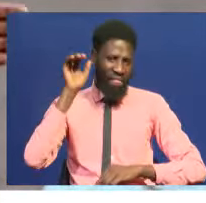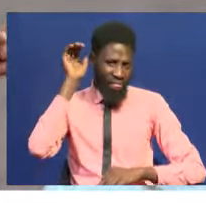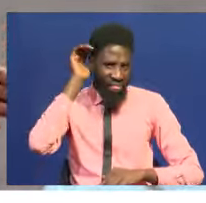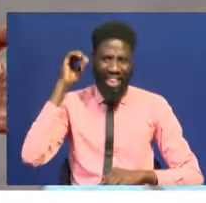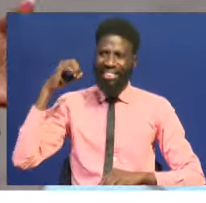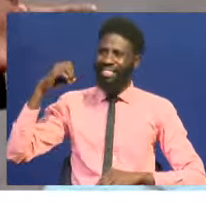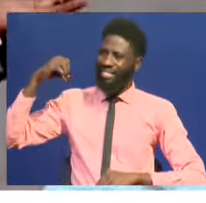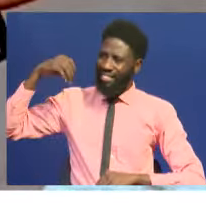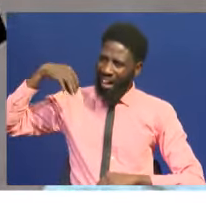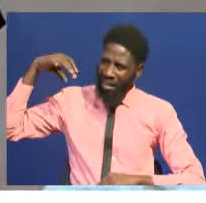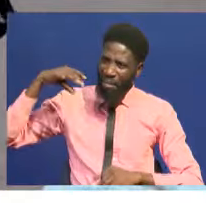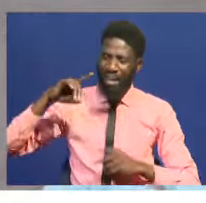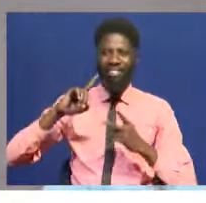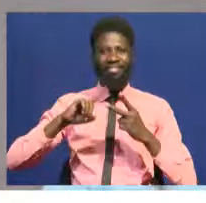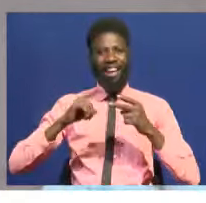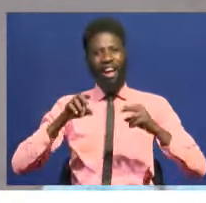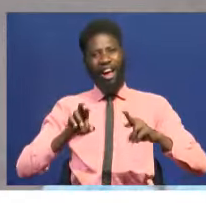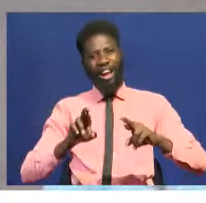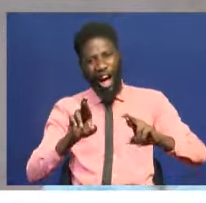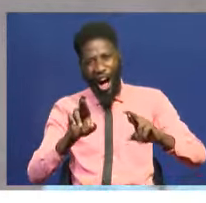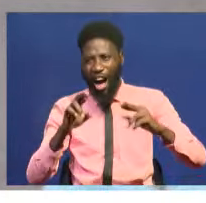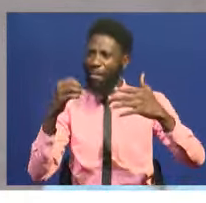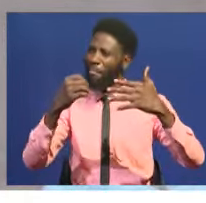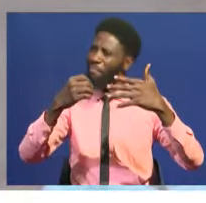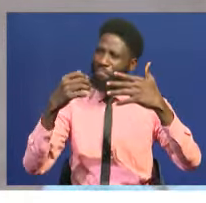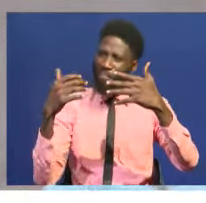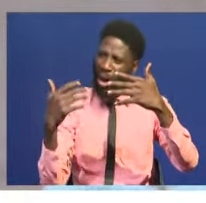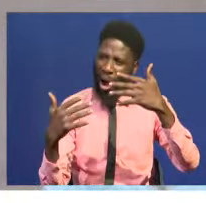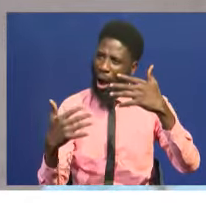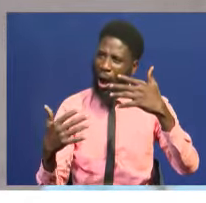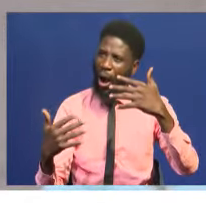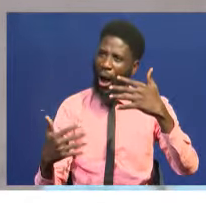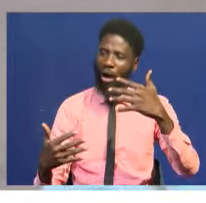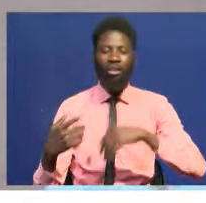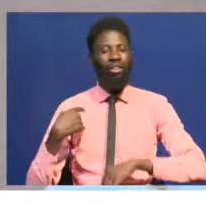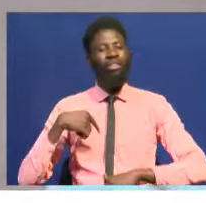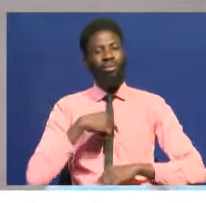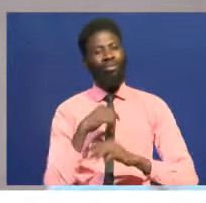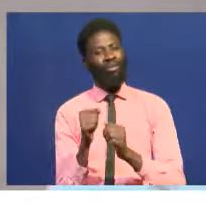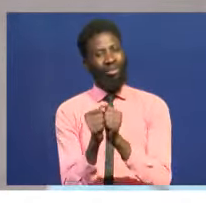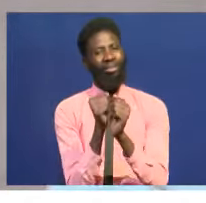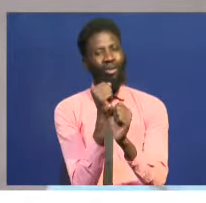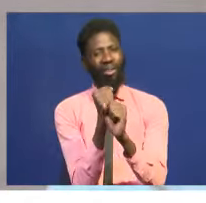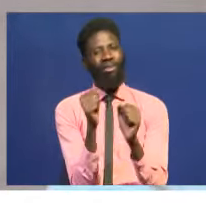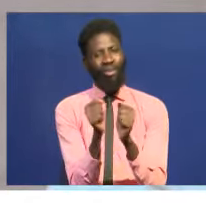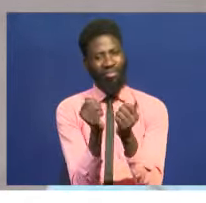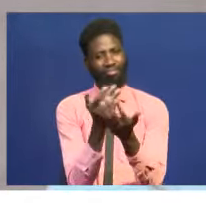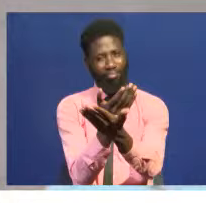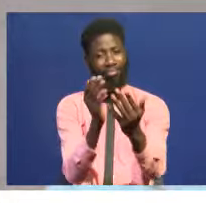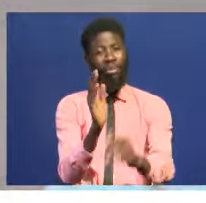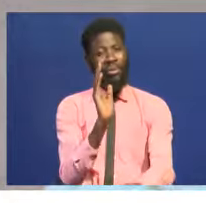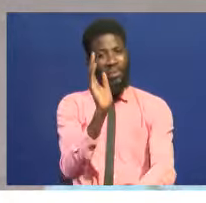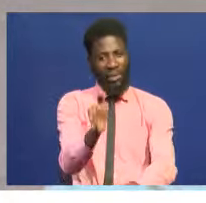ya barabara, ya zile zingine zote, tutashirikiana pamoja na nyinyi.